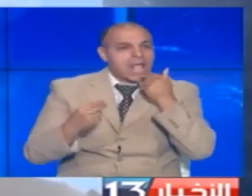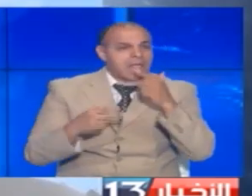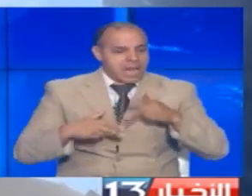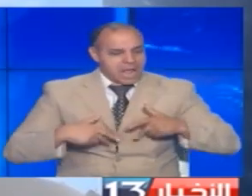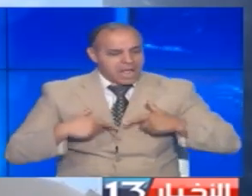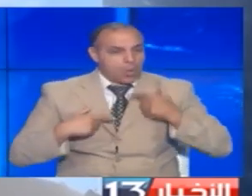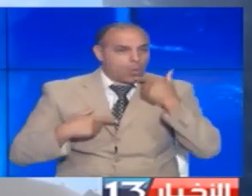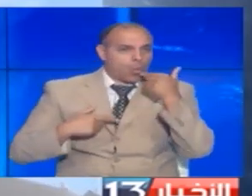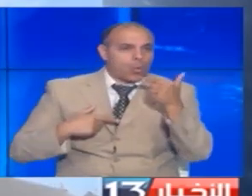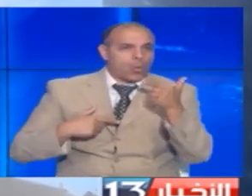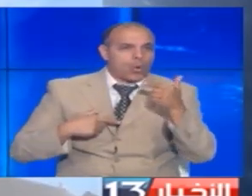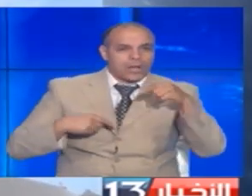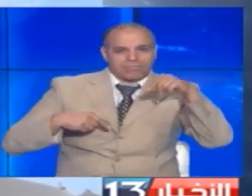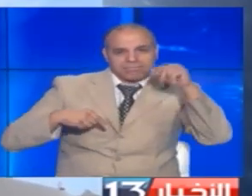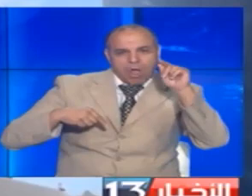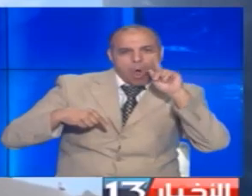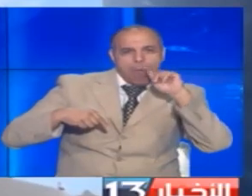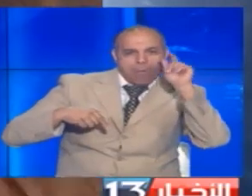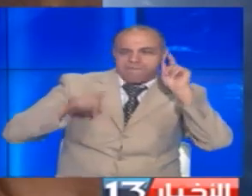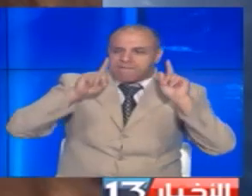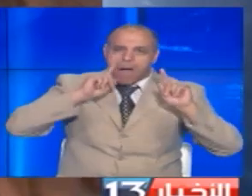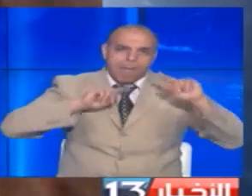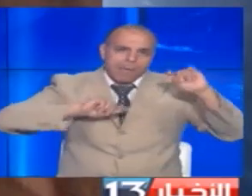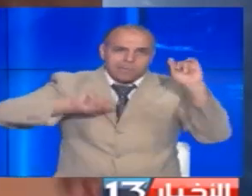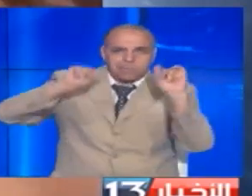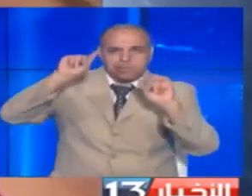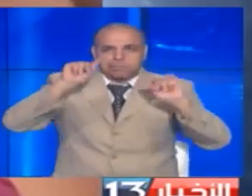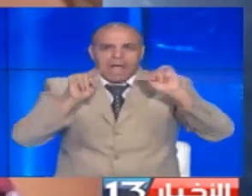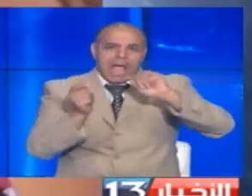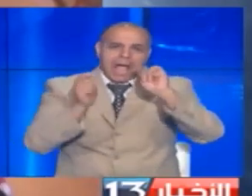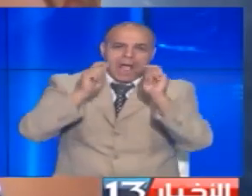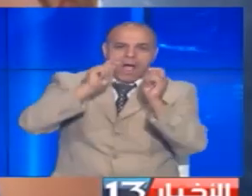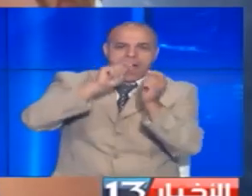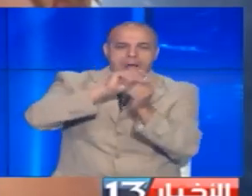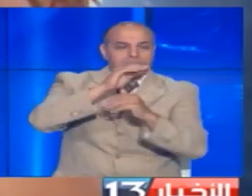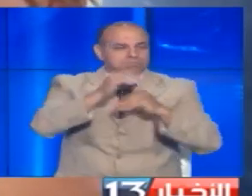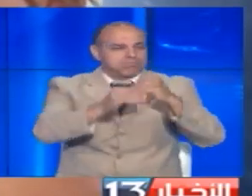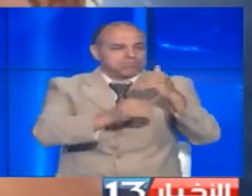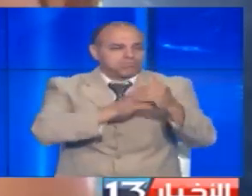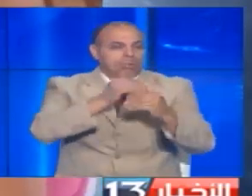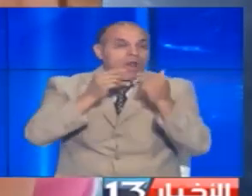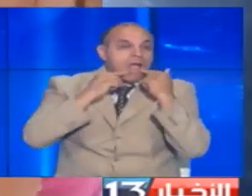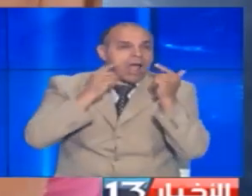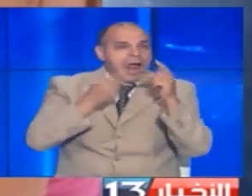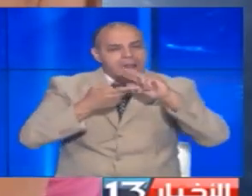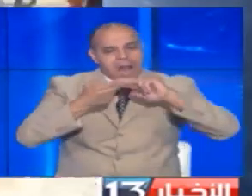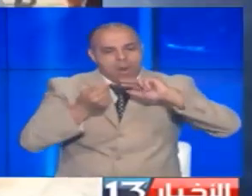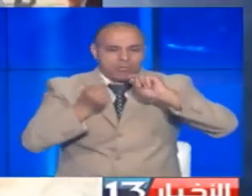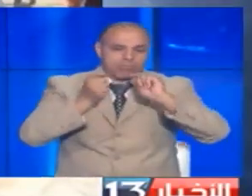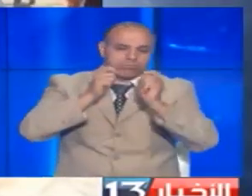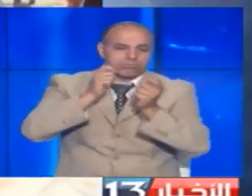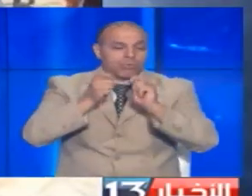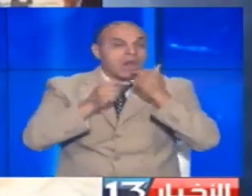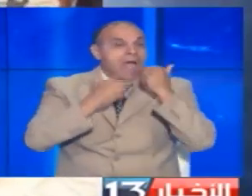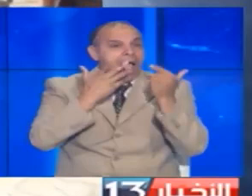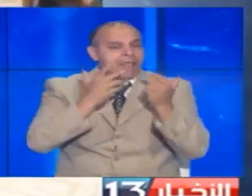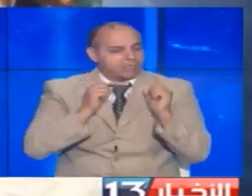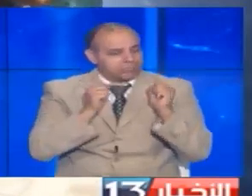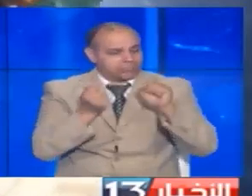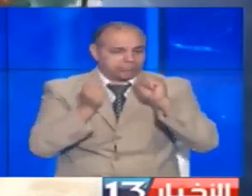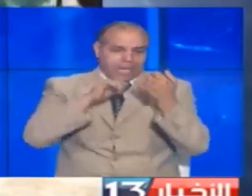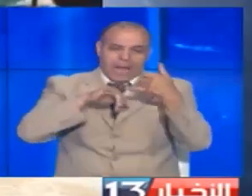فيها برش اه فنانين اعادوا صياغه الحياه يوما بعد يوم ولونا بعد اخر لتتحول